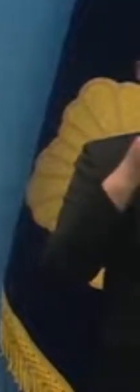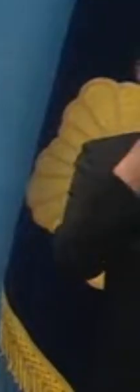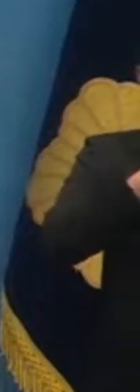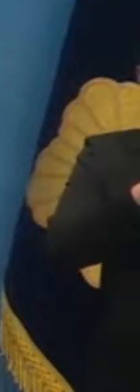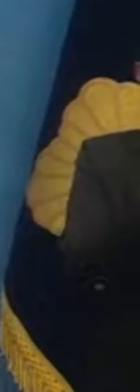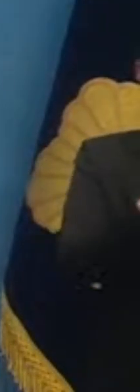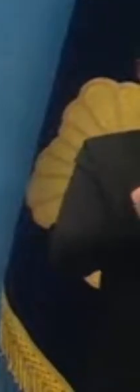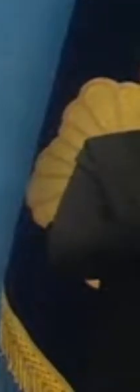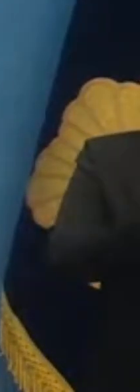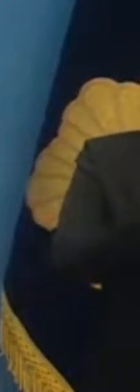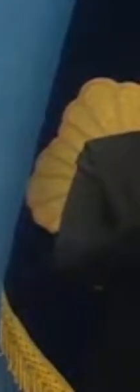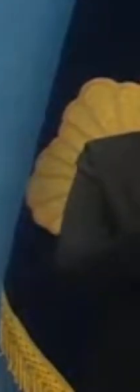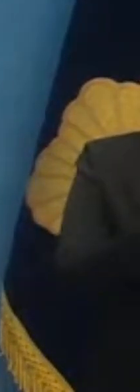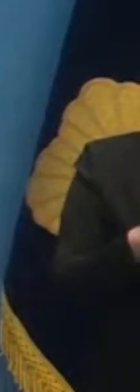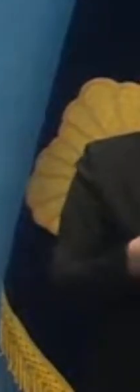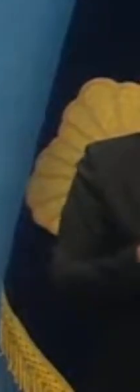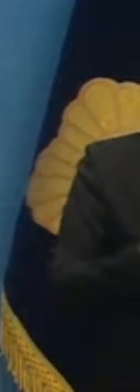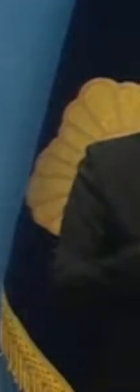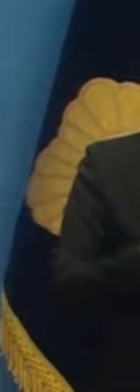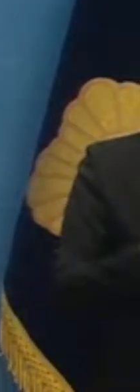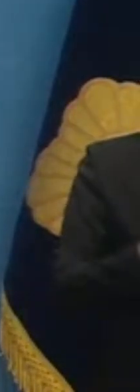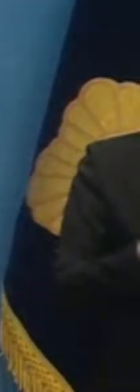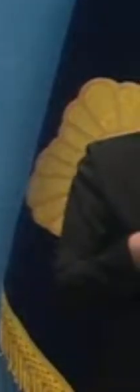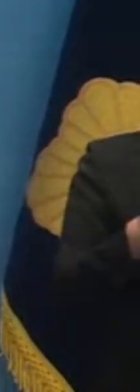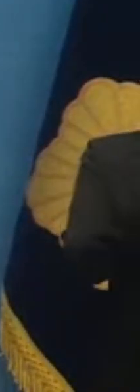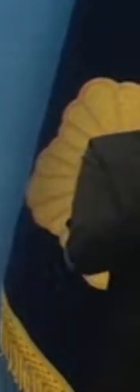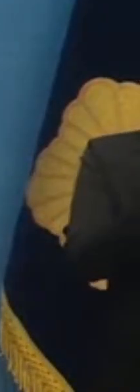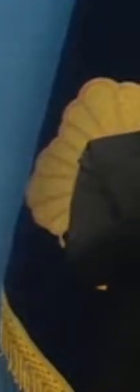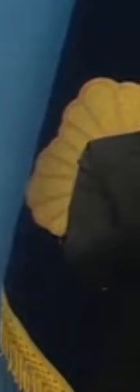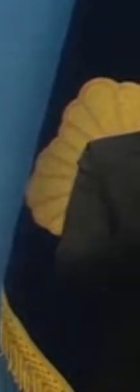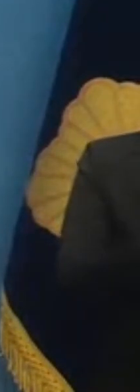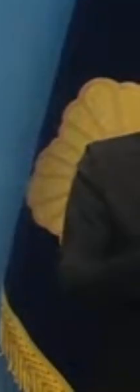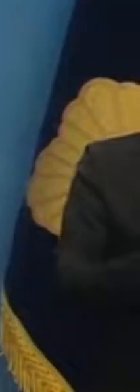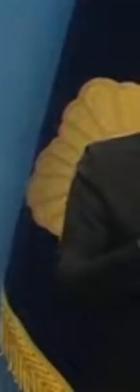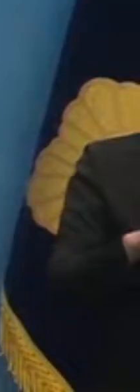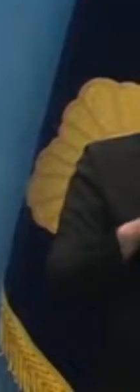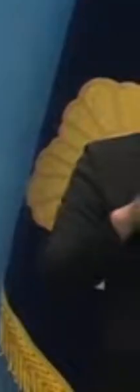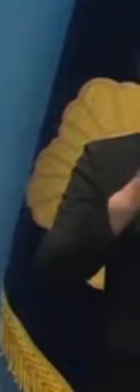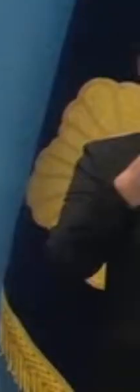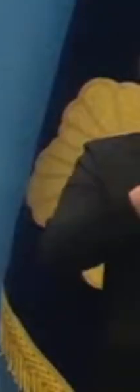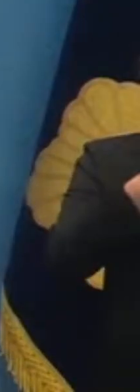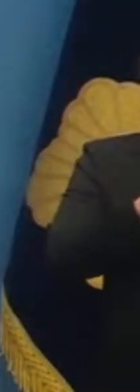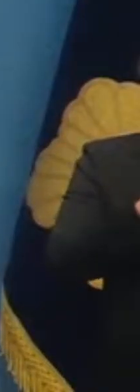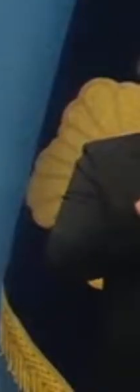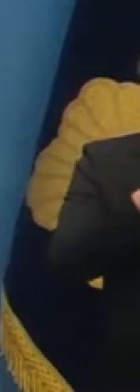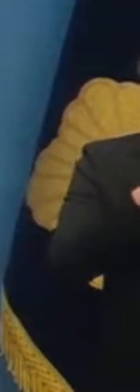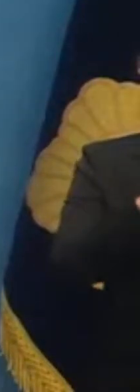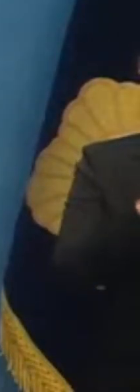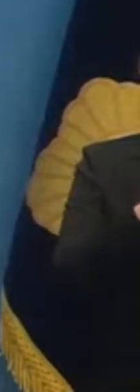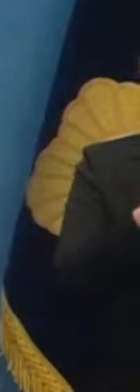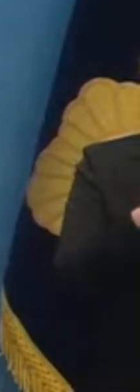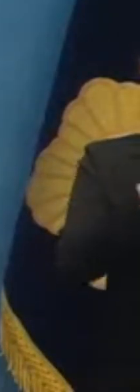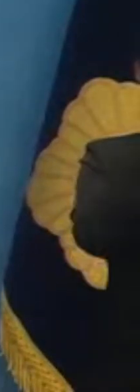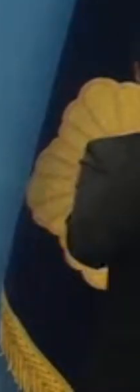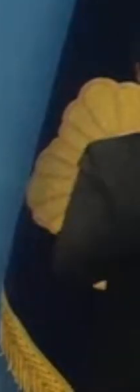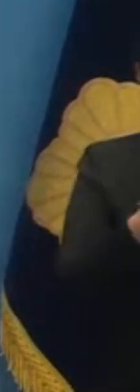당시 대통령에게는 적용되지 않는다는 게 현 헌법 구칙에 명시되어 있다고